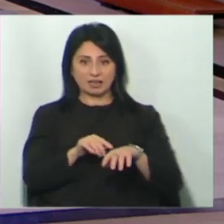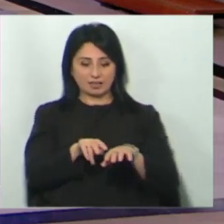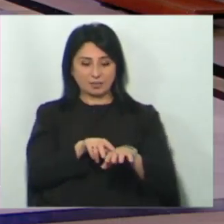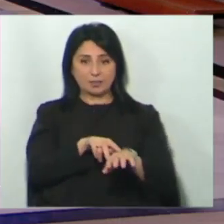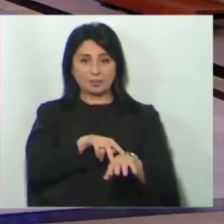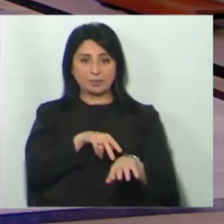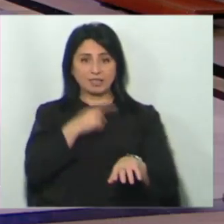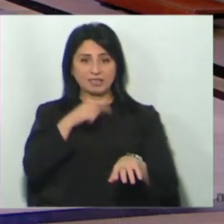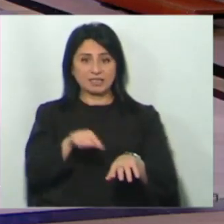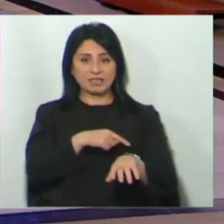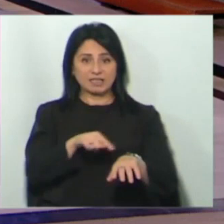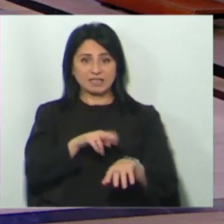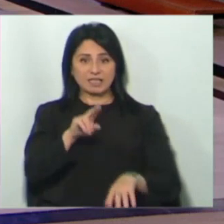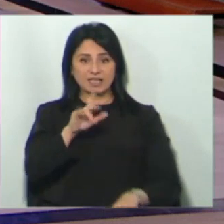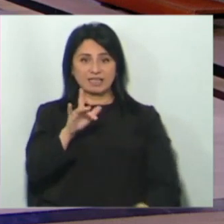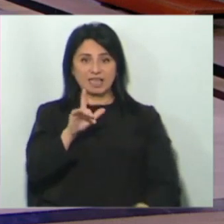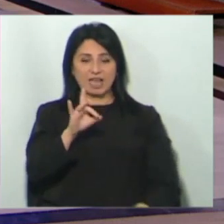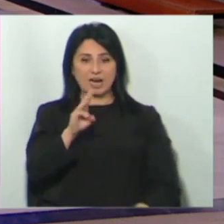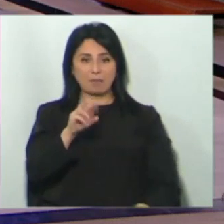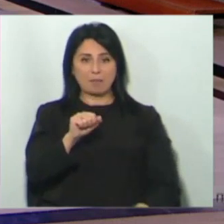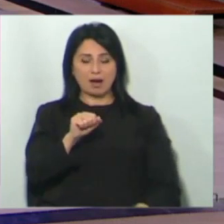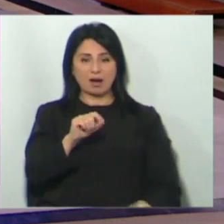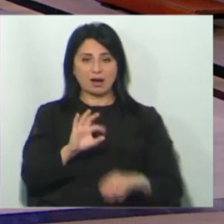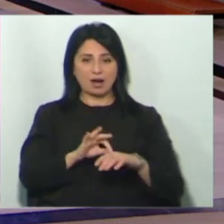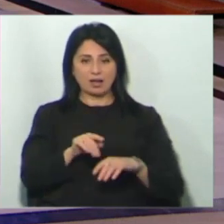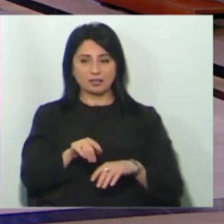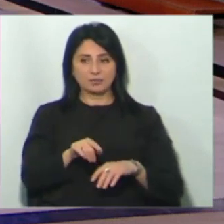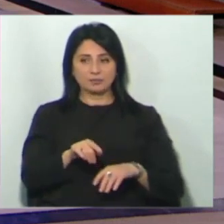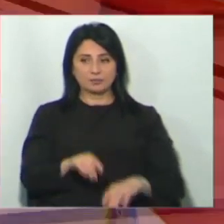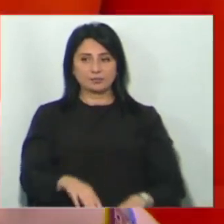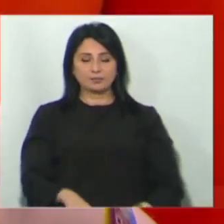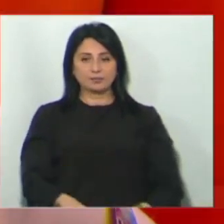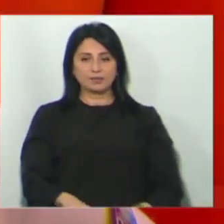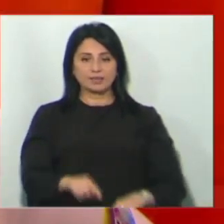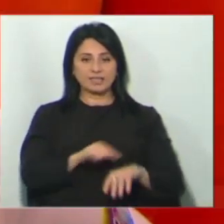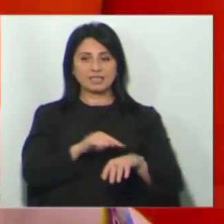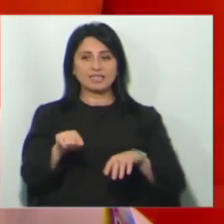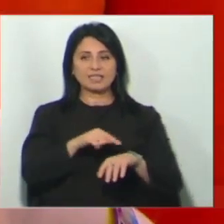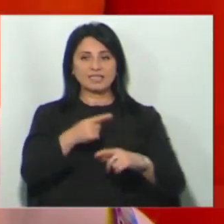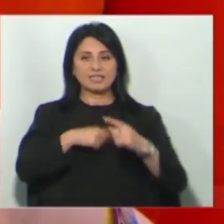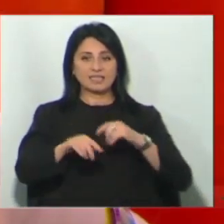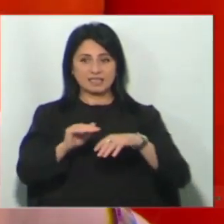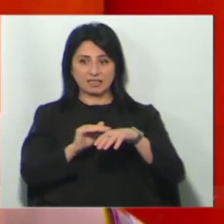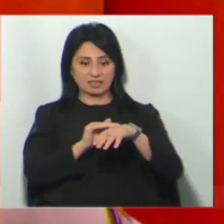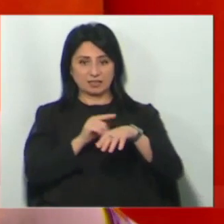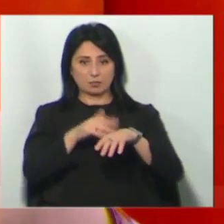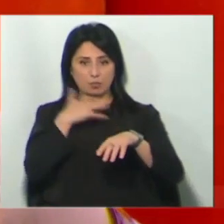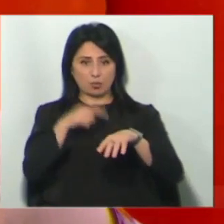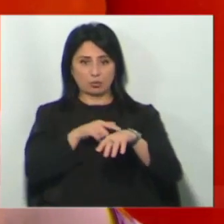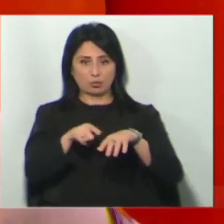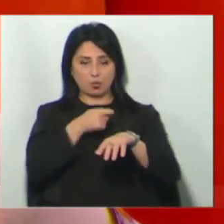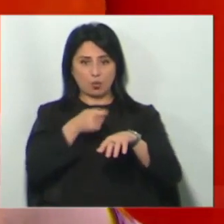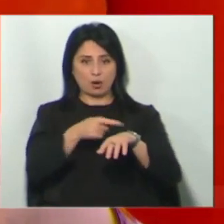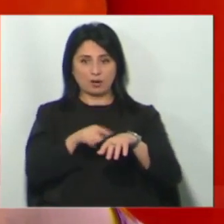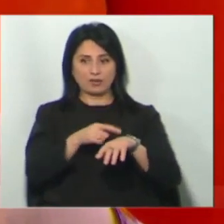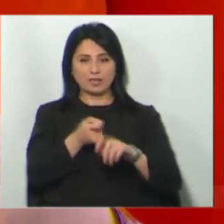სისხლძარღვები. დერმა, ანუ საკუთრივ კანი სისხლძარღვებით ძალიან უხვად მარაგდება.